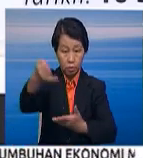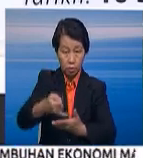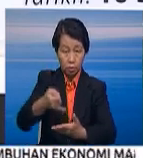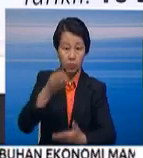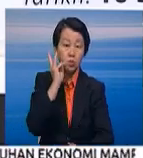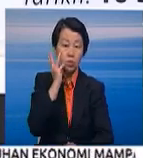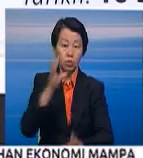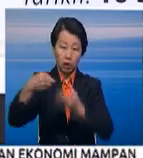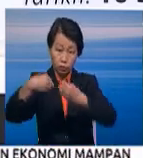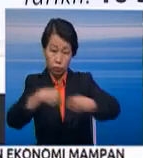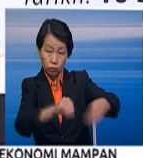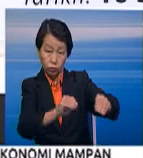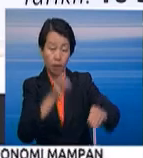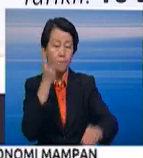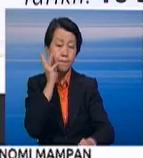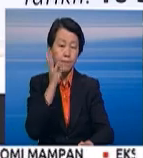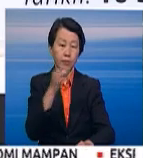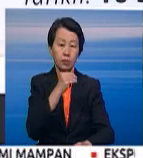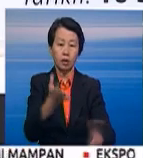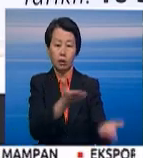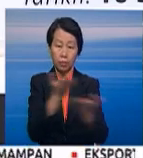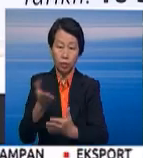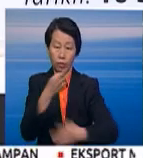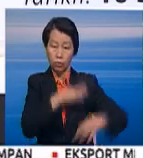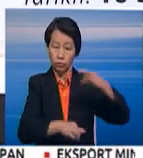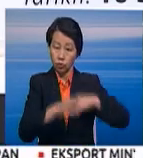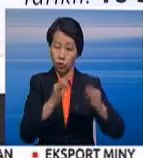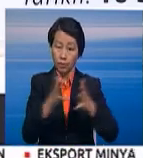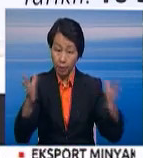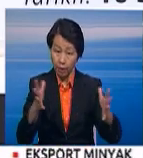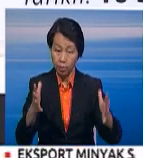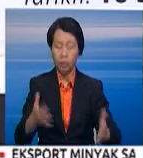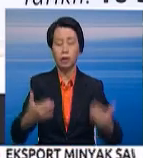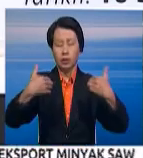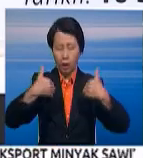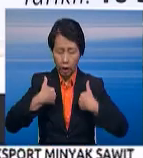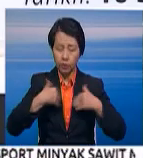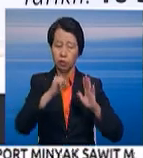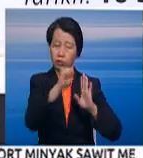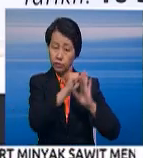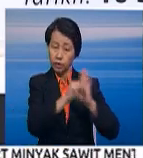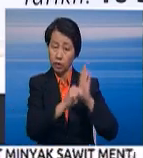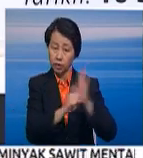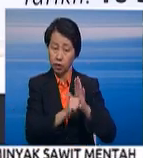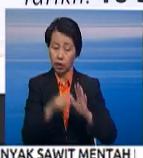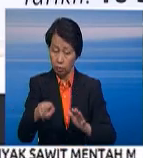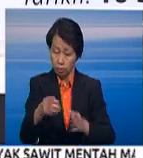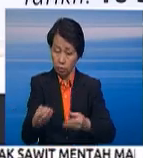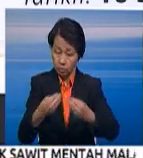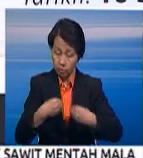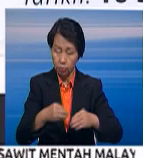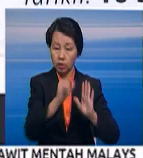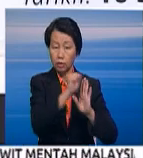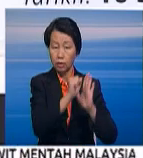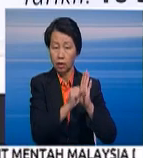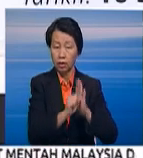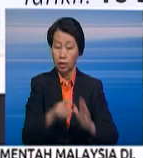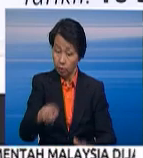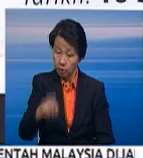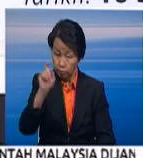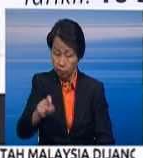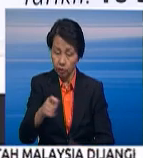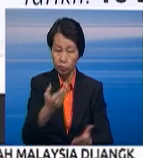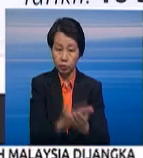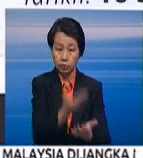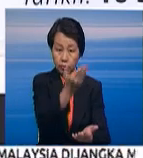dia jual beras dan buat untung banyak-banyak. Ada syaratnya. Di antara syaratnya ialah dia perlu